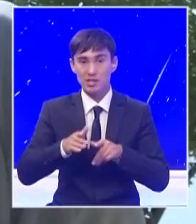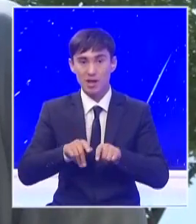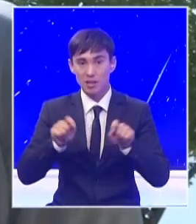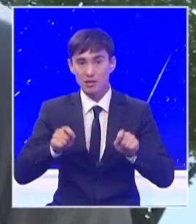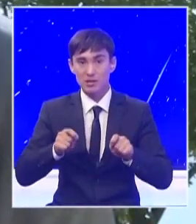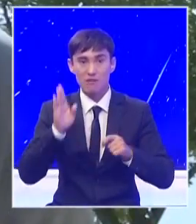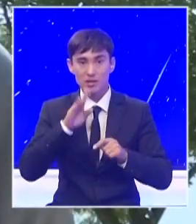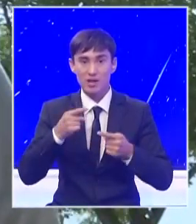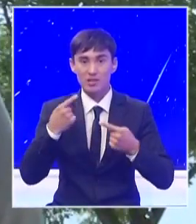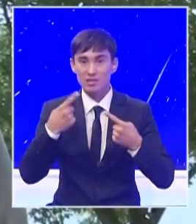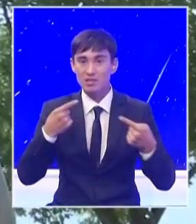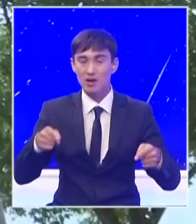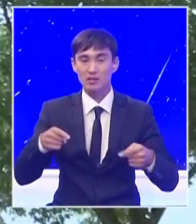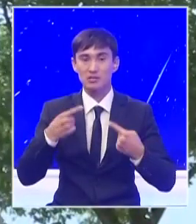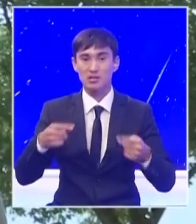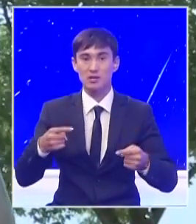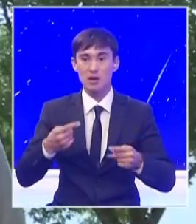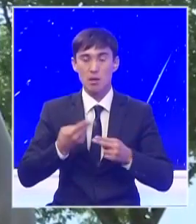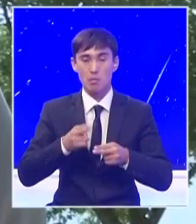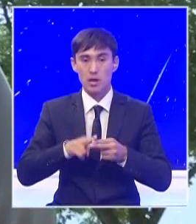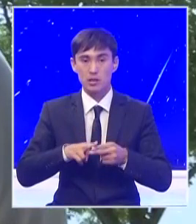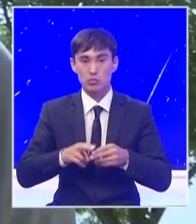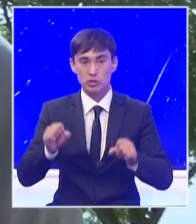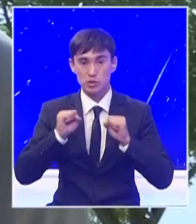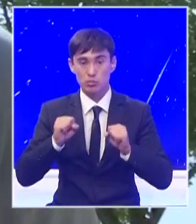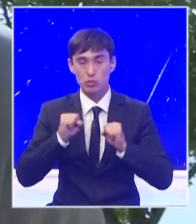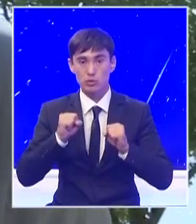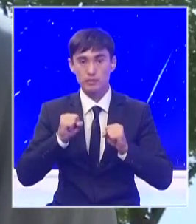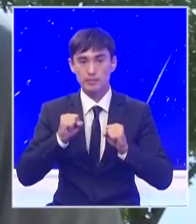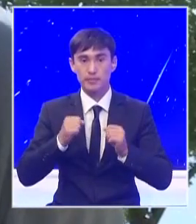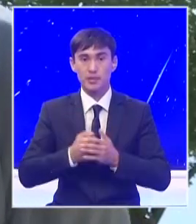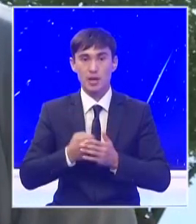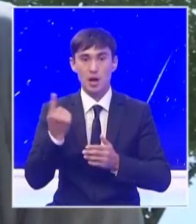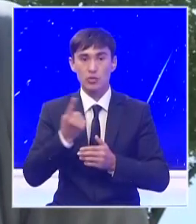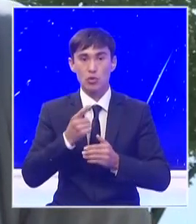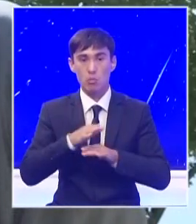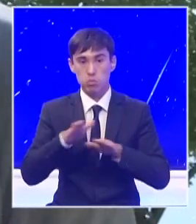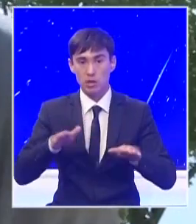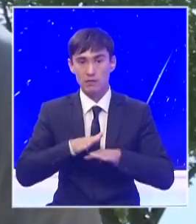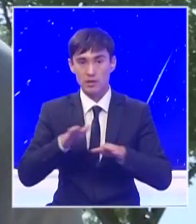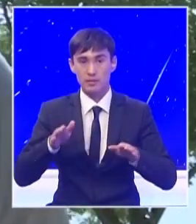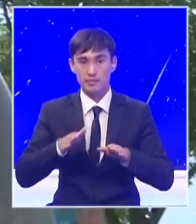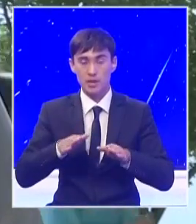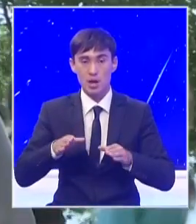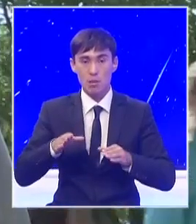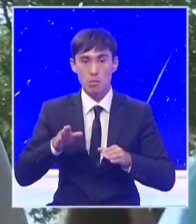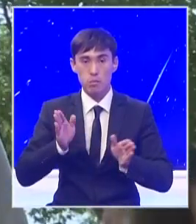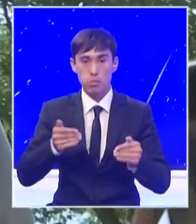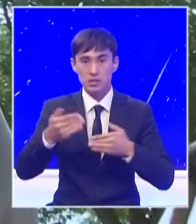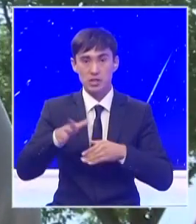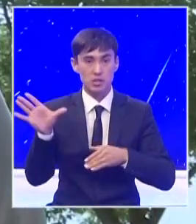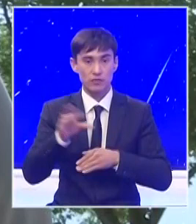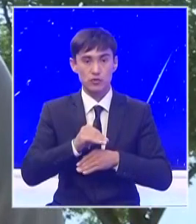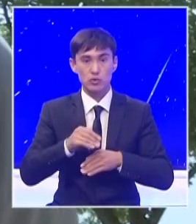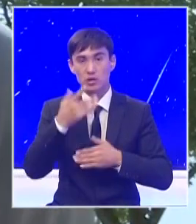– это две разные вещи, так как это разные виды спорта, хоть и одно плавание. В бассейне